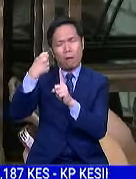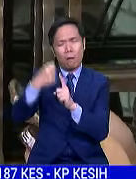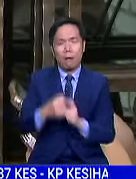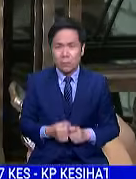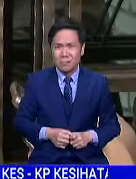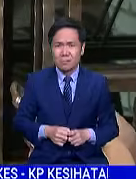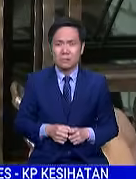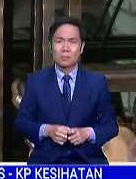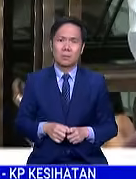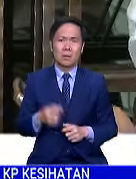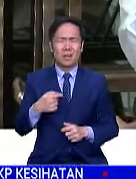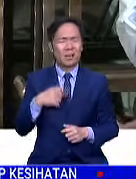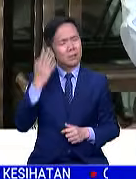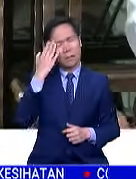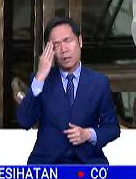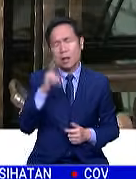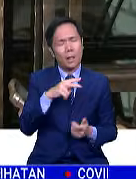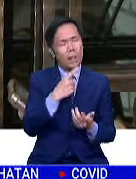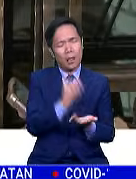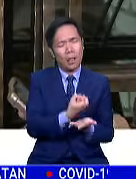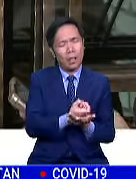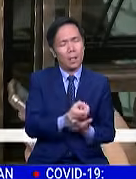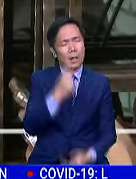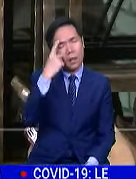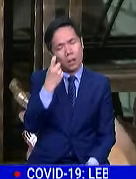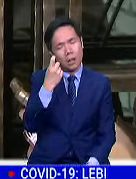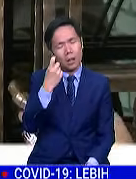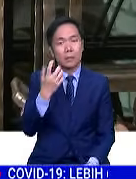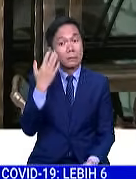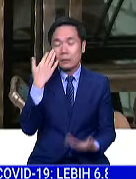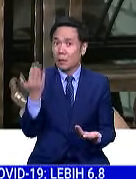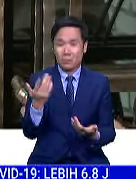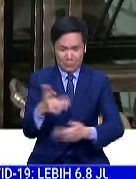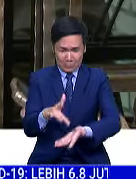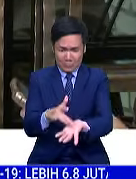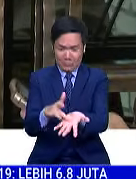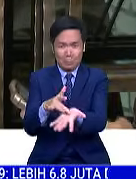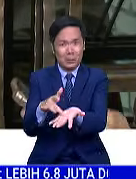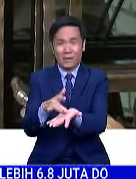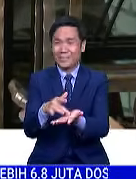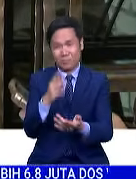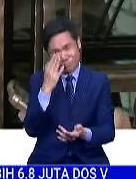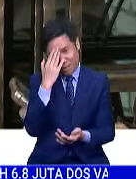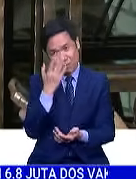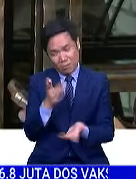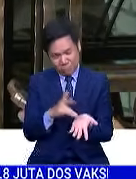Kita tak tahu berapa lama dia boleh di koma macam ni. Memang kos perubatan tu fahamlah kan,